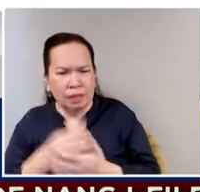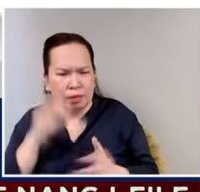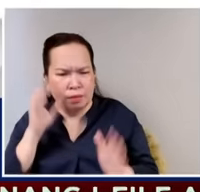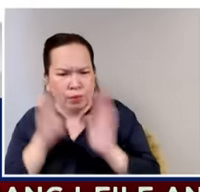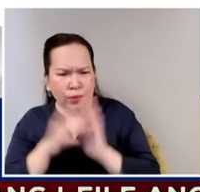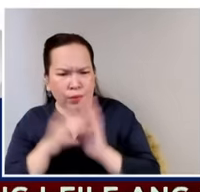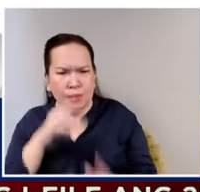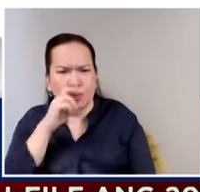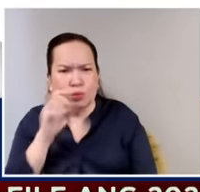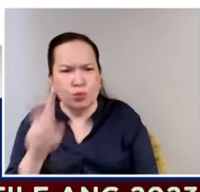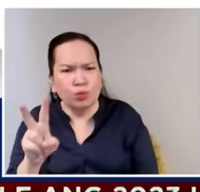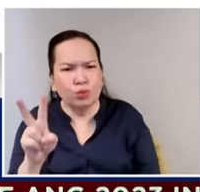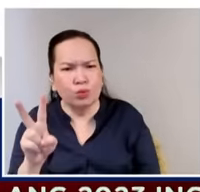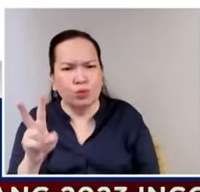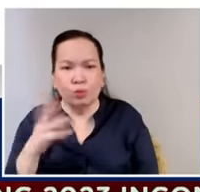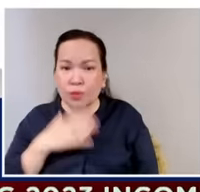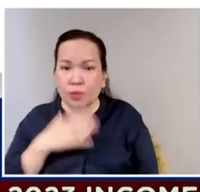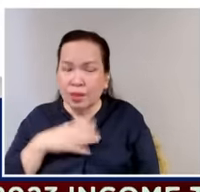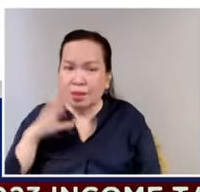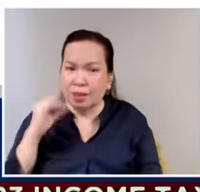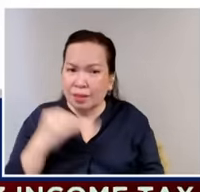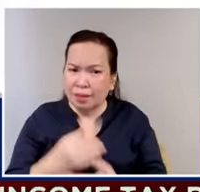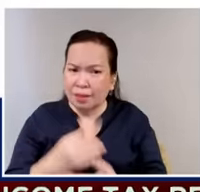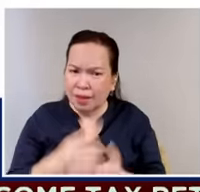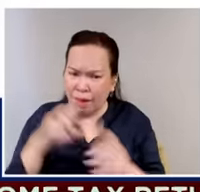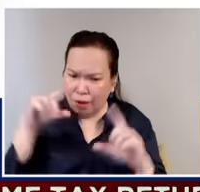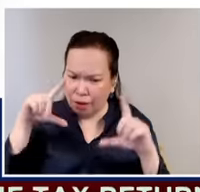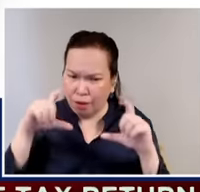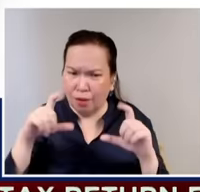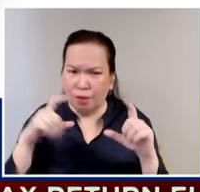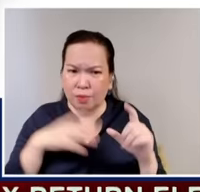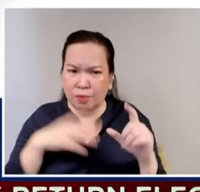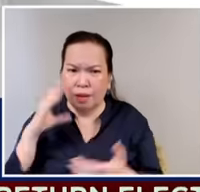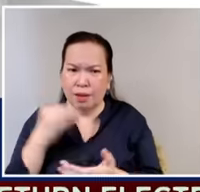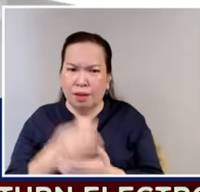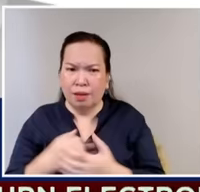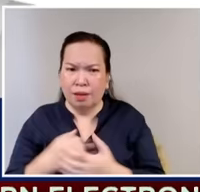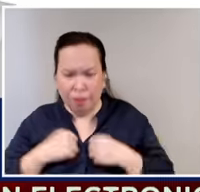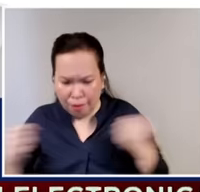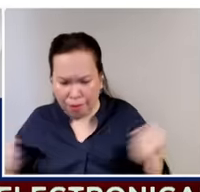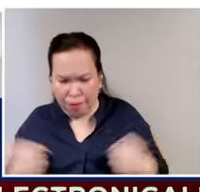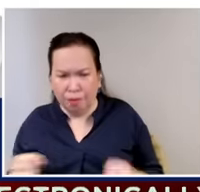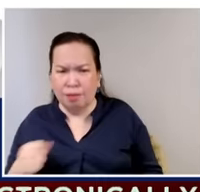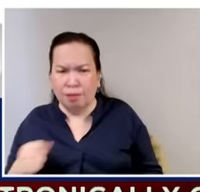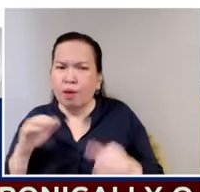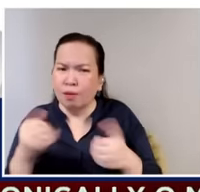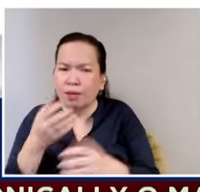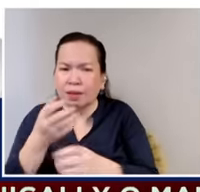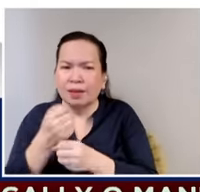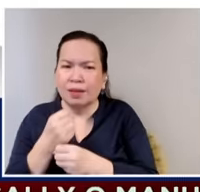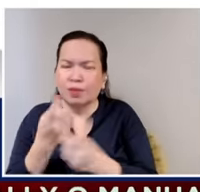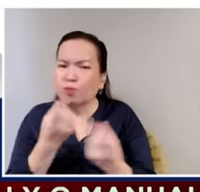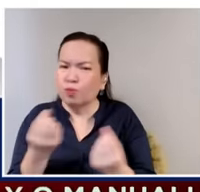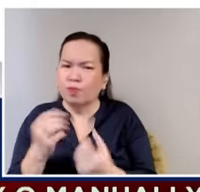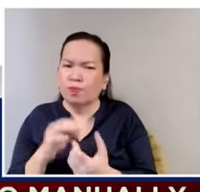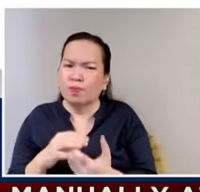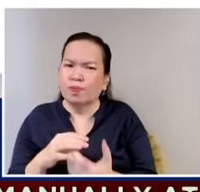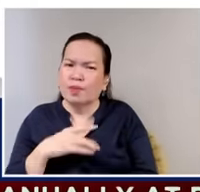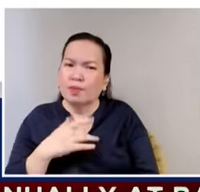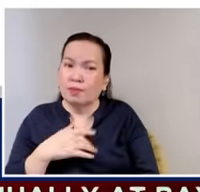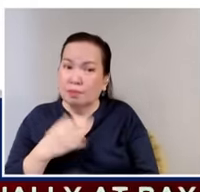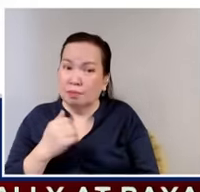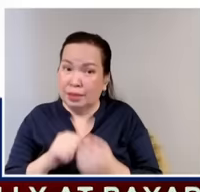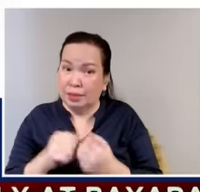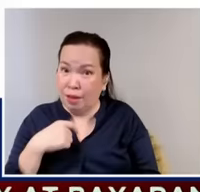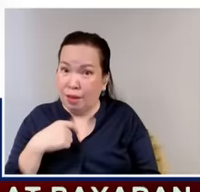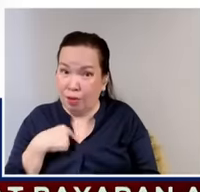siya. Yung anak ko eh. Bago niya na-picturean na anak ko ng ganun. Bakit nagka-picture po ng ganun? Parang lumalabas po, kasabot